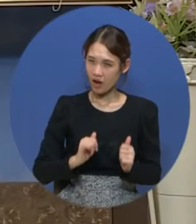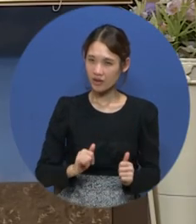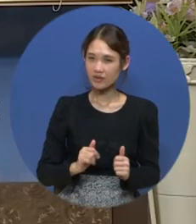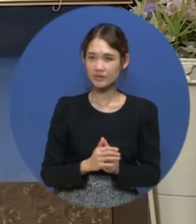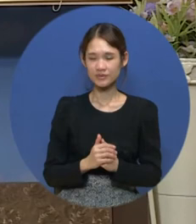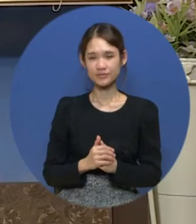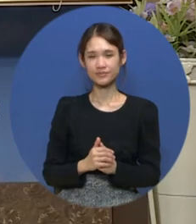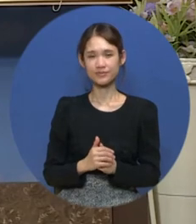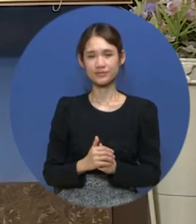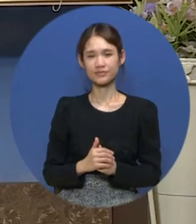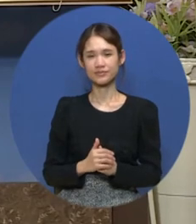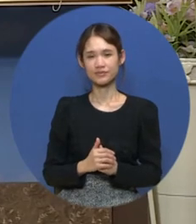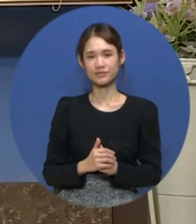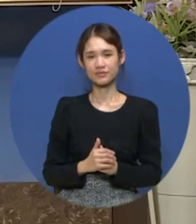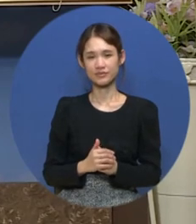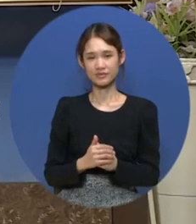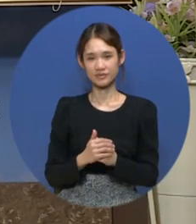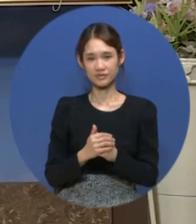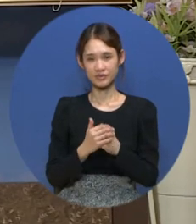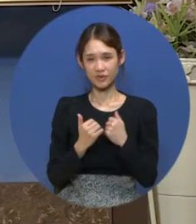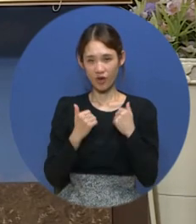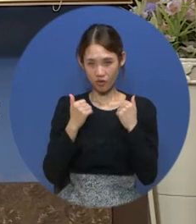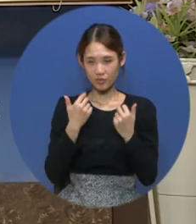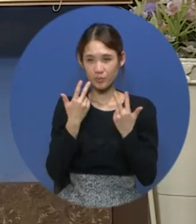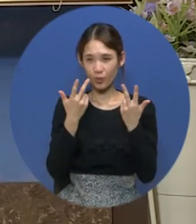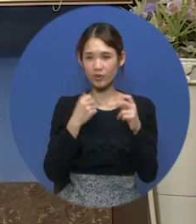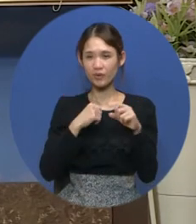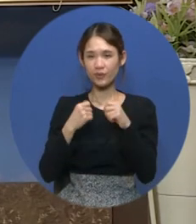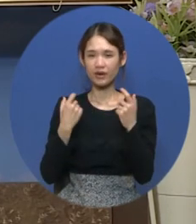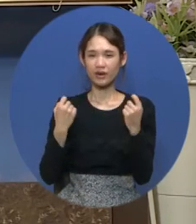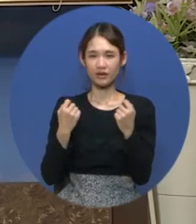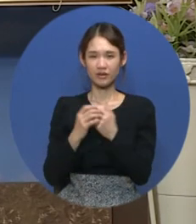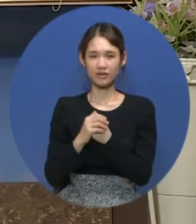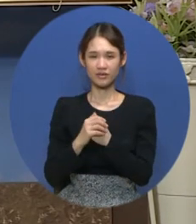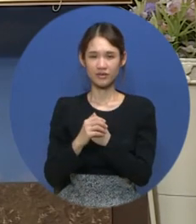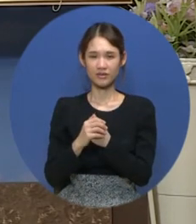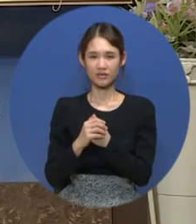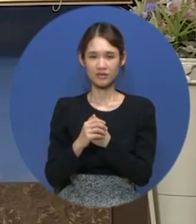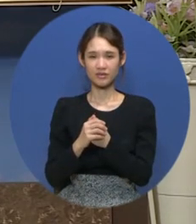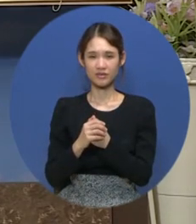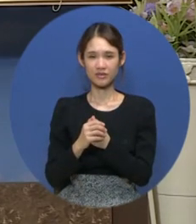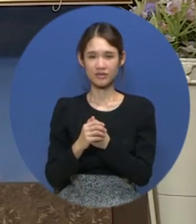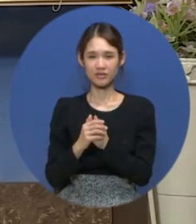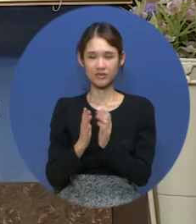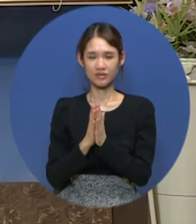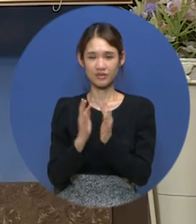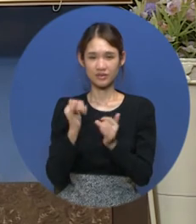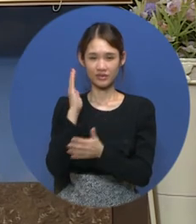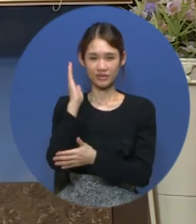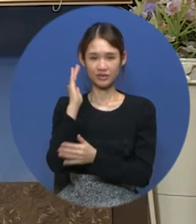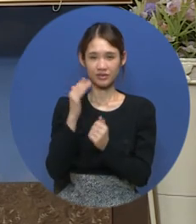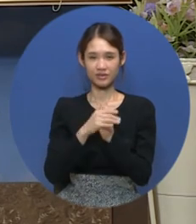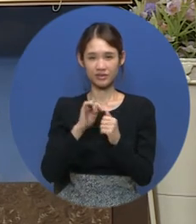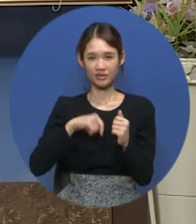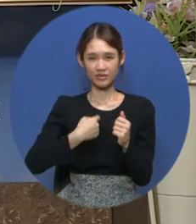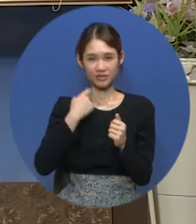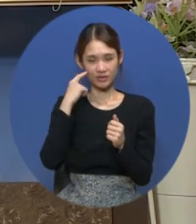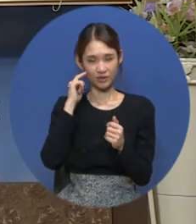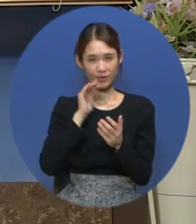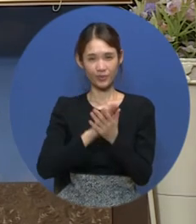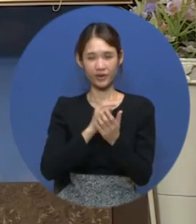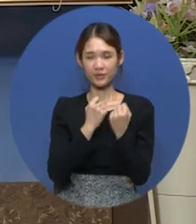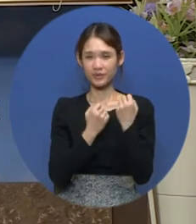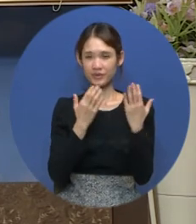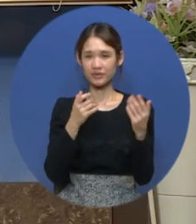4 사실 성인을 해 오신 분 중에 한 분이 실 것 같거든요 4 보 님 이야기니까 이제 생명의